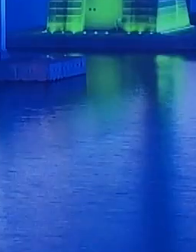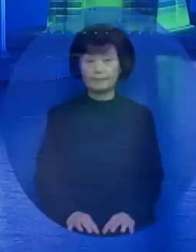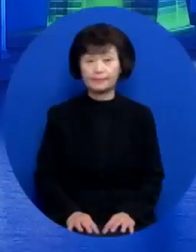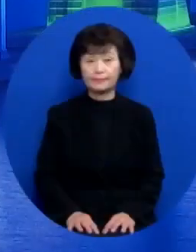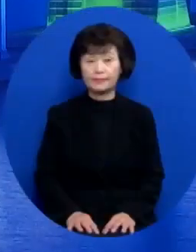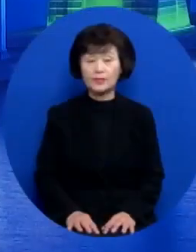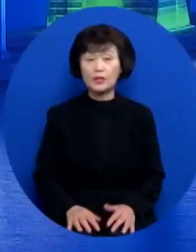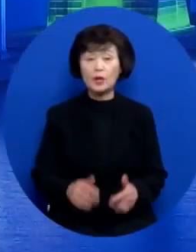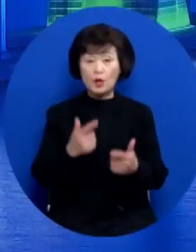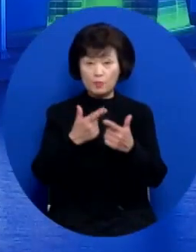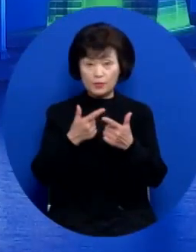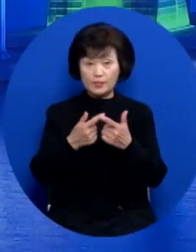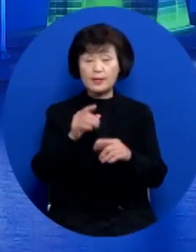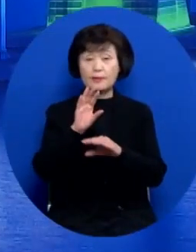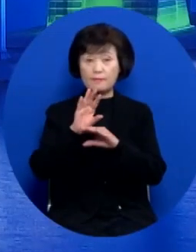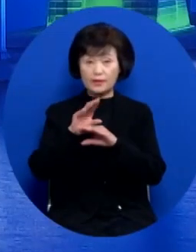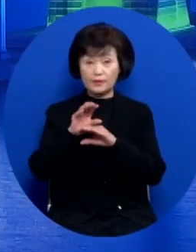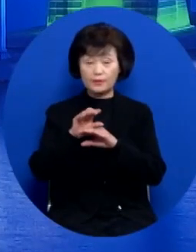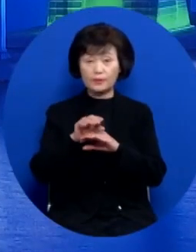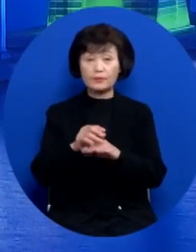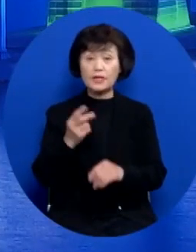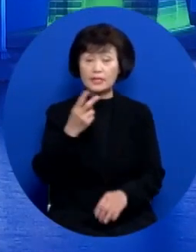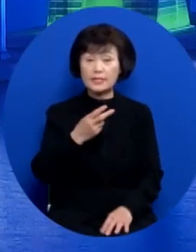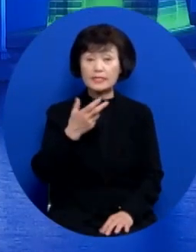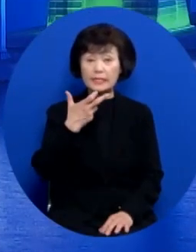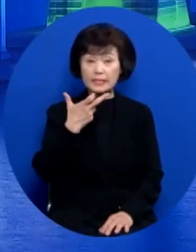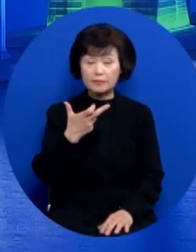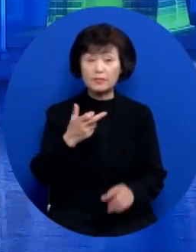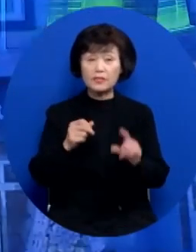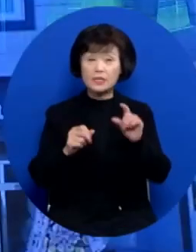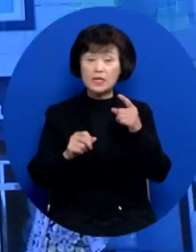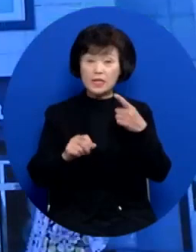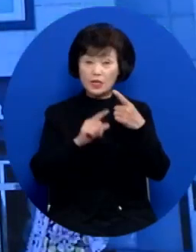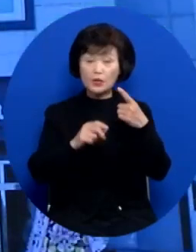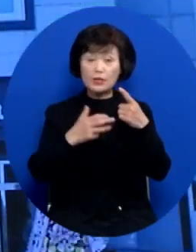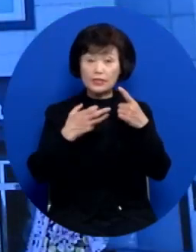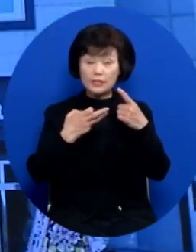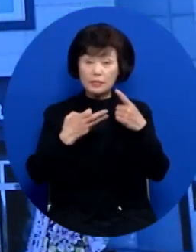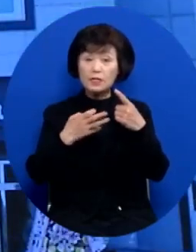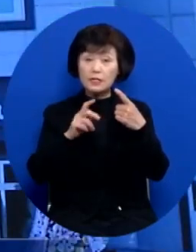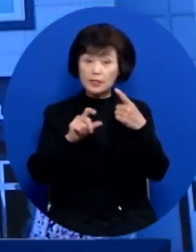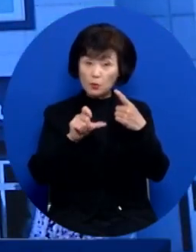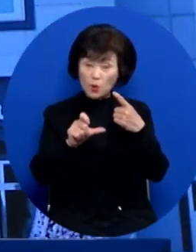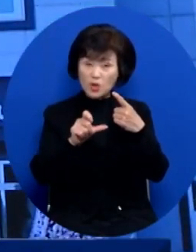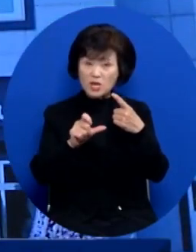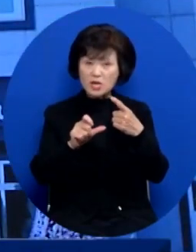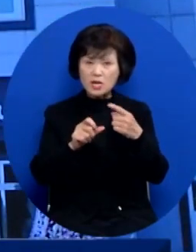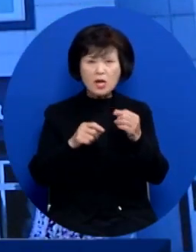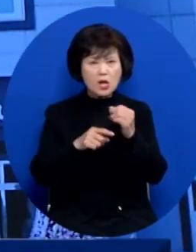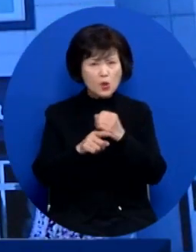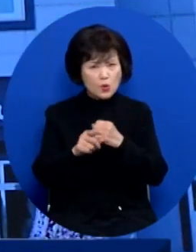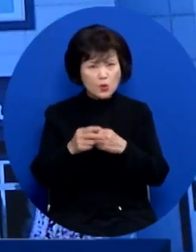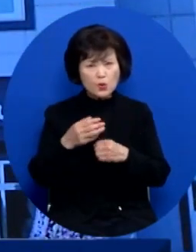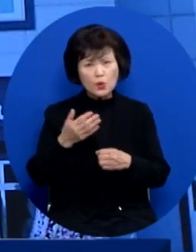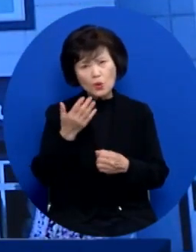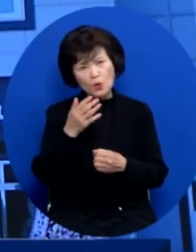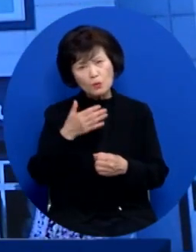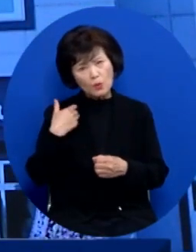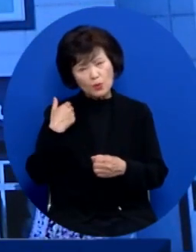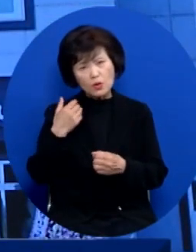CTS 부산 스튜디오입니다. 2017년 1월 15일 원인 불명의 화재로 전소된 창원